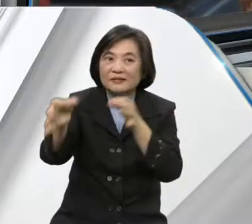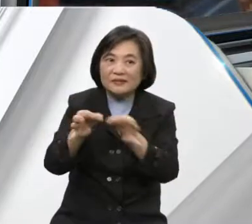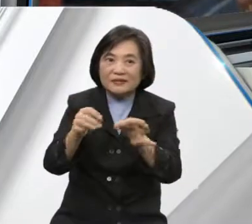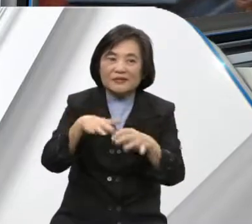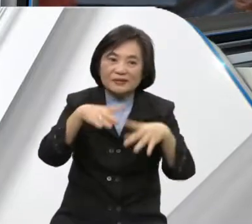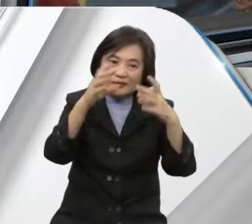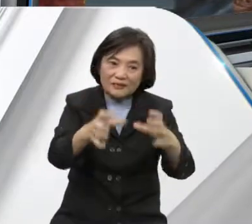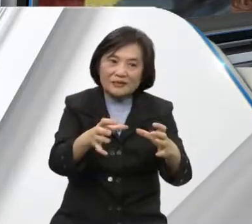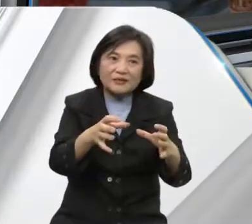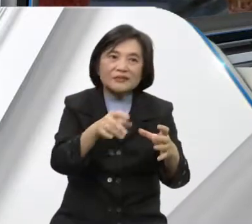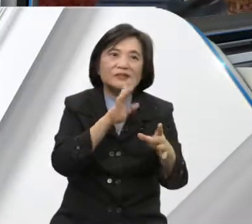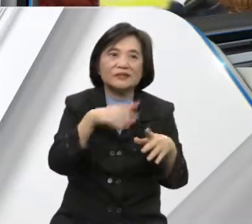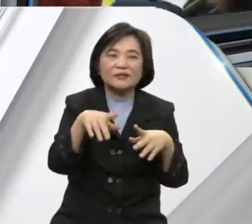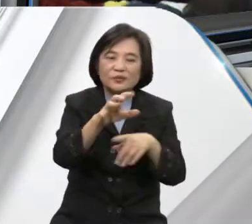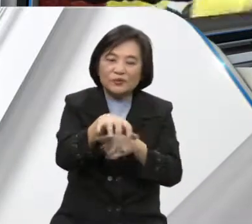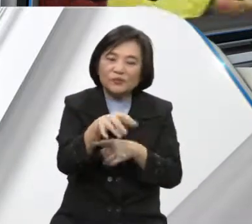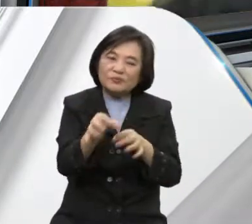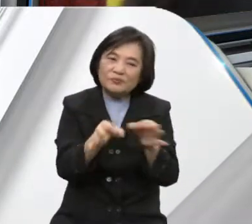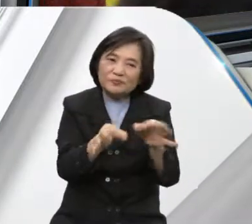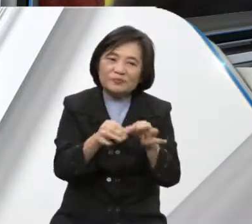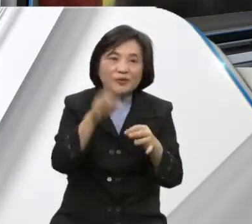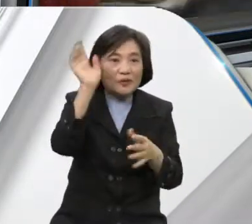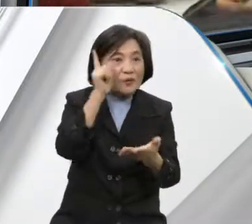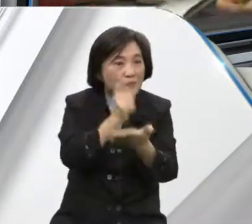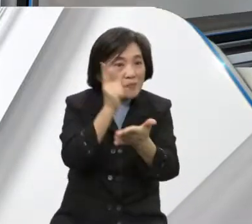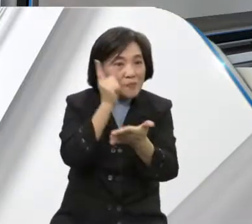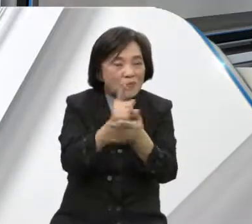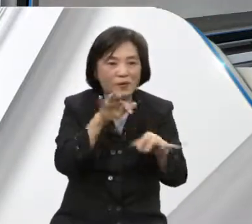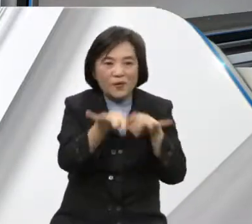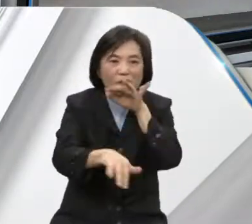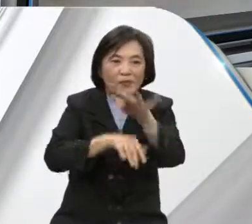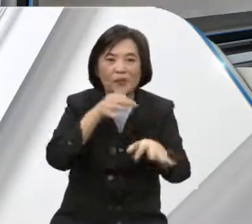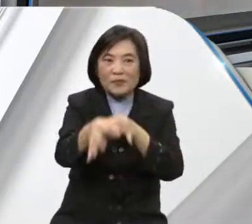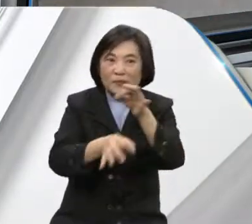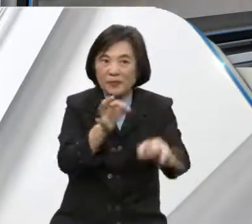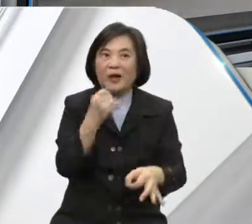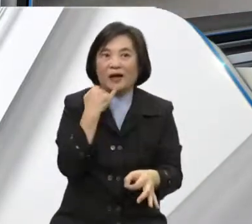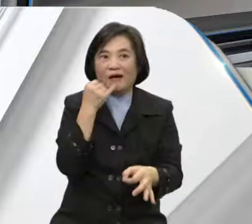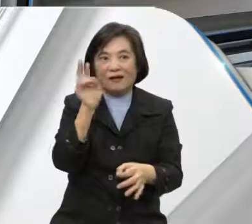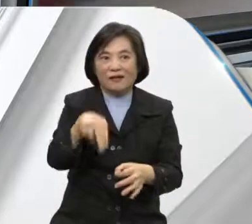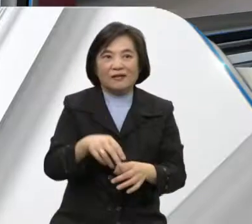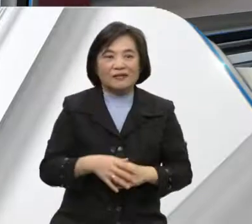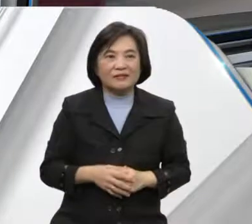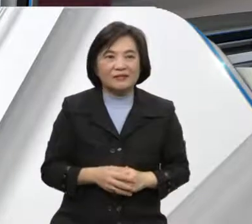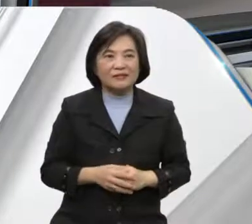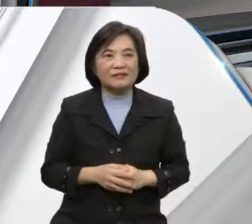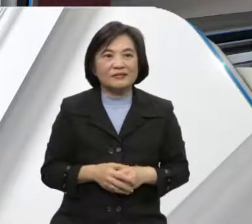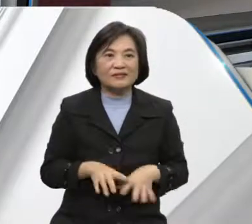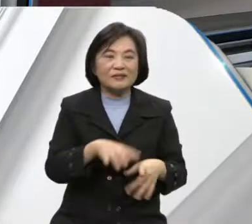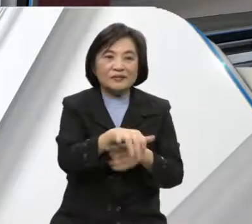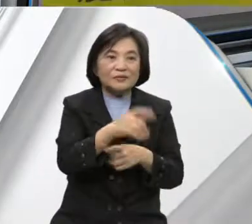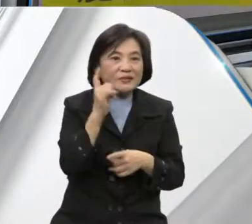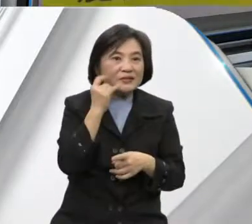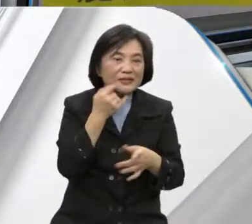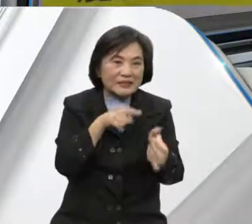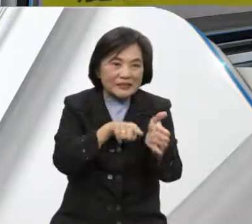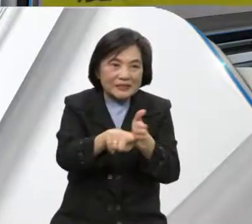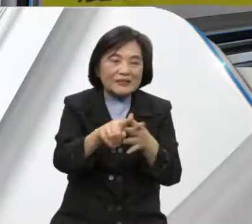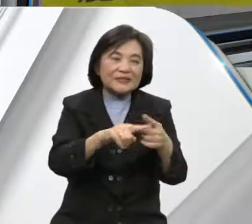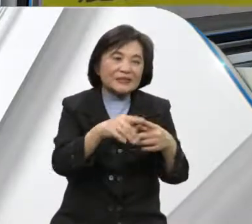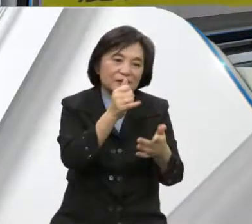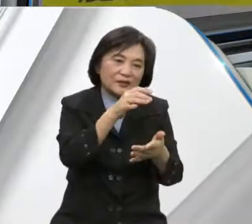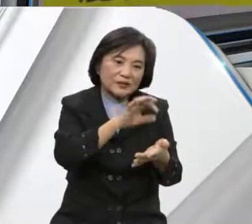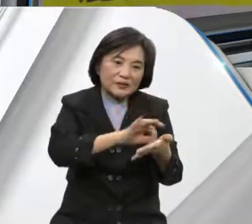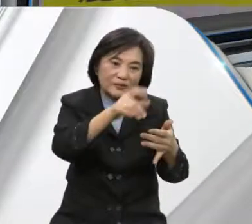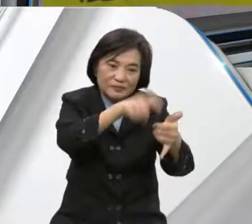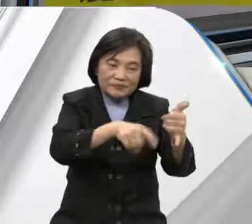店。那么民众当然都在对两位买到次次的新鲜青菜、果子啦加工品，也被农民有机会